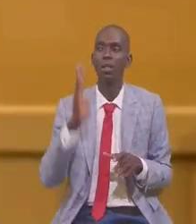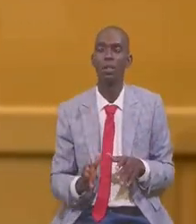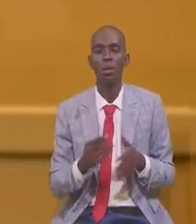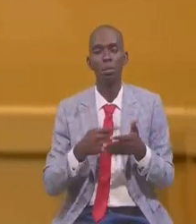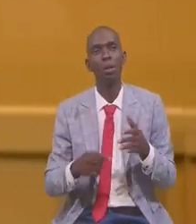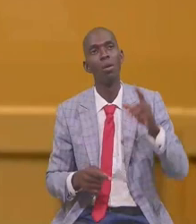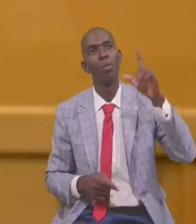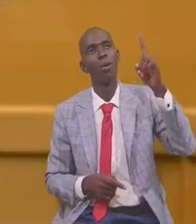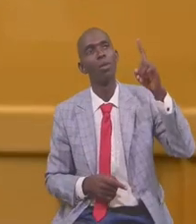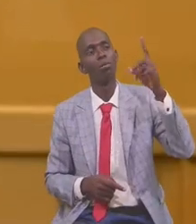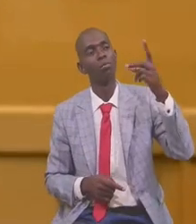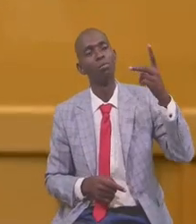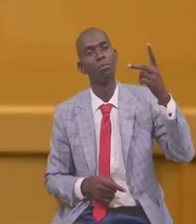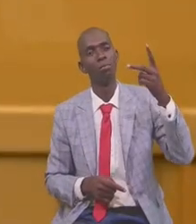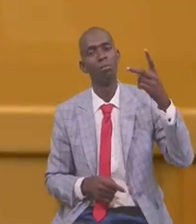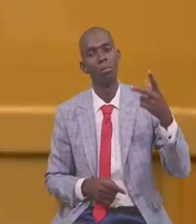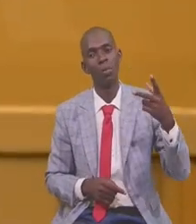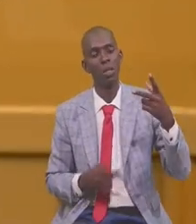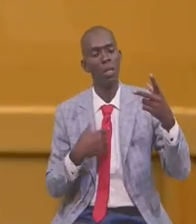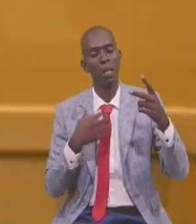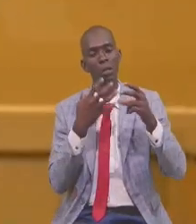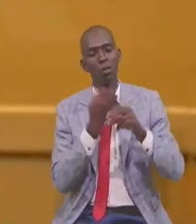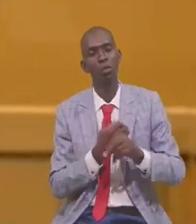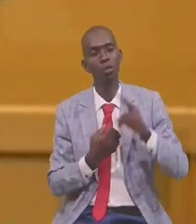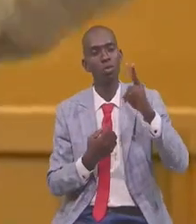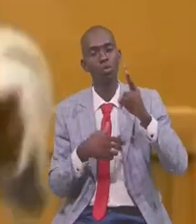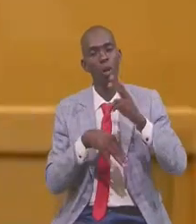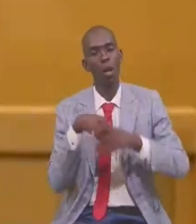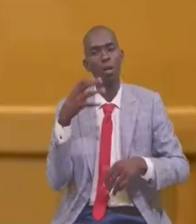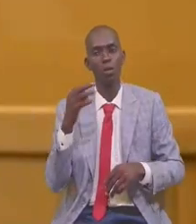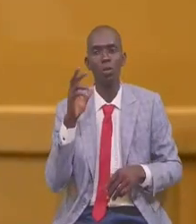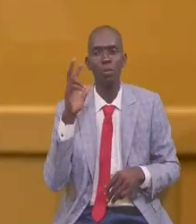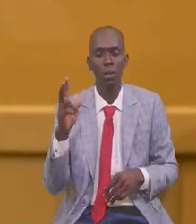3. J'ai 2 de 3. Oh,